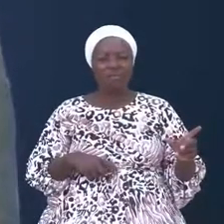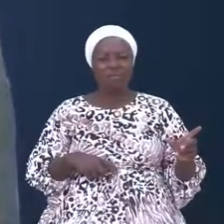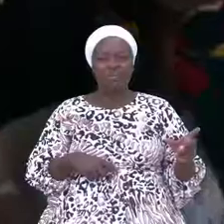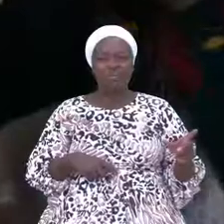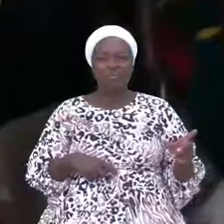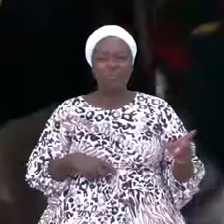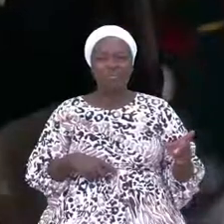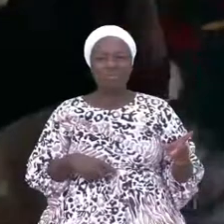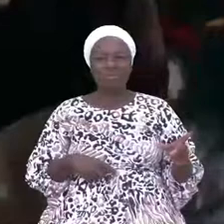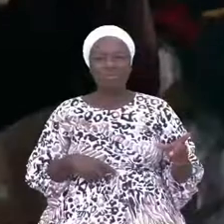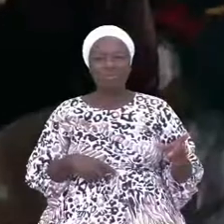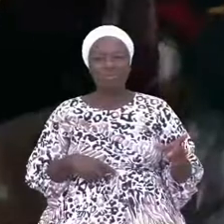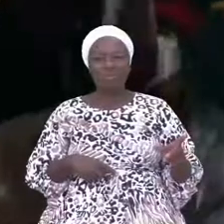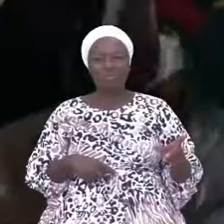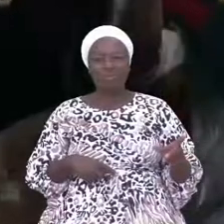parle au Seigneur.